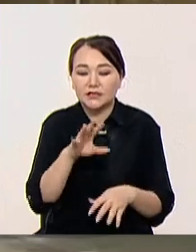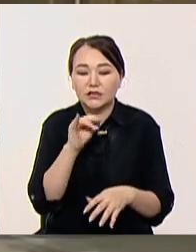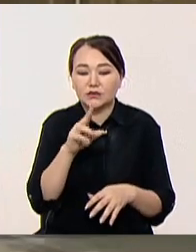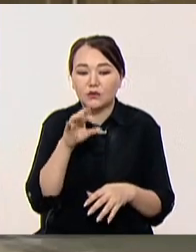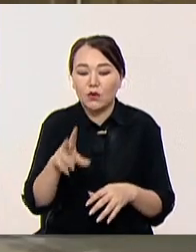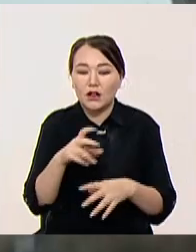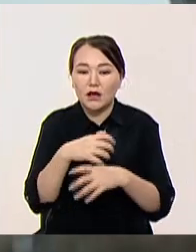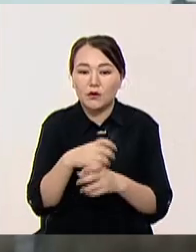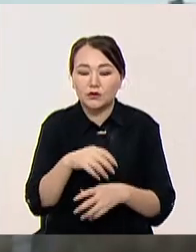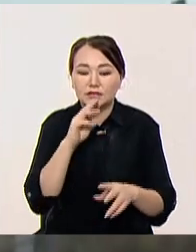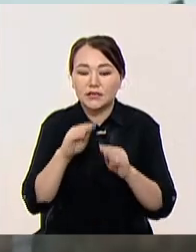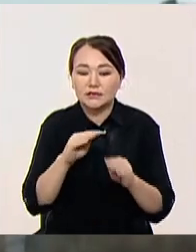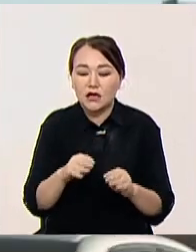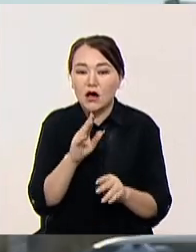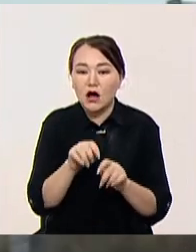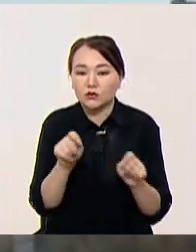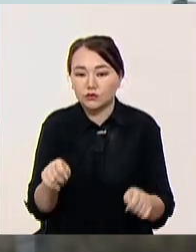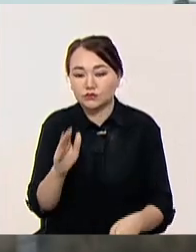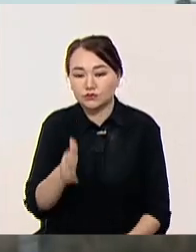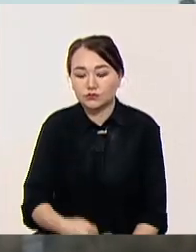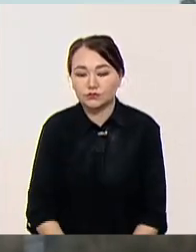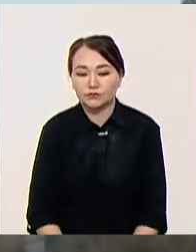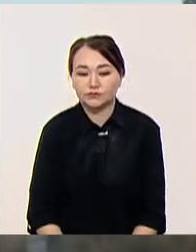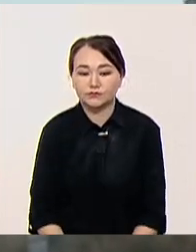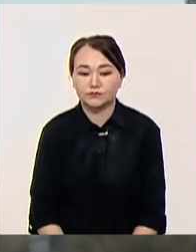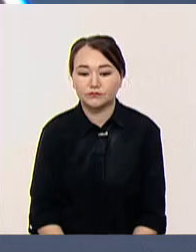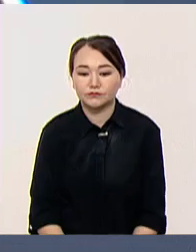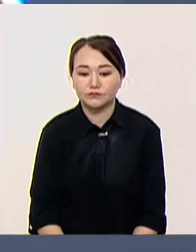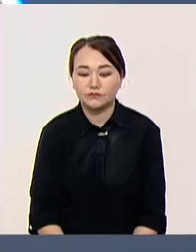ТикТок-лаборатории. Лейла Осева, Жомарт Кудайбергенов, Информбюро Актобе.